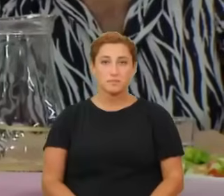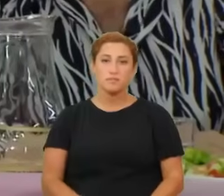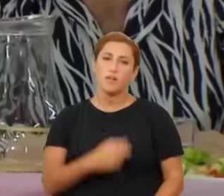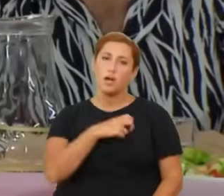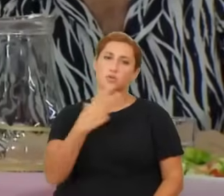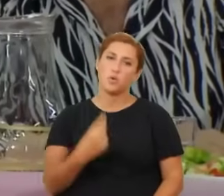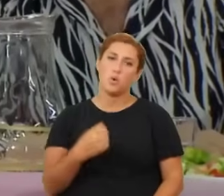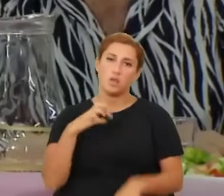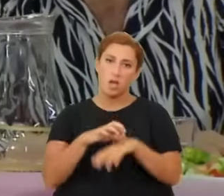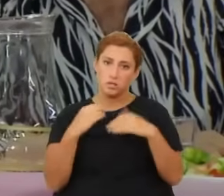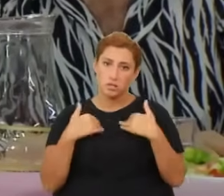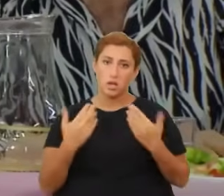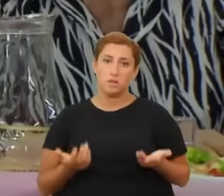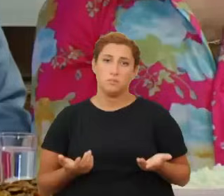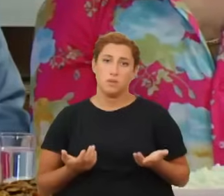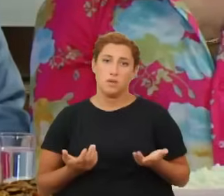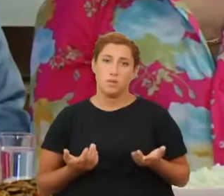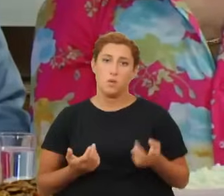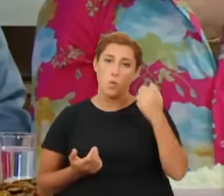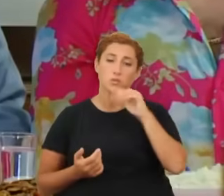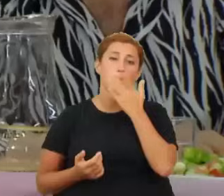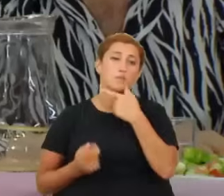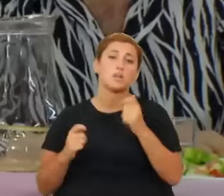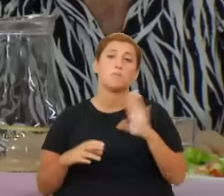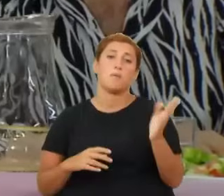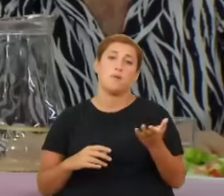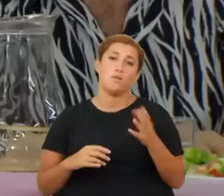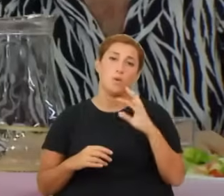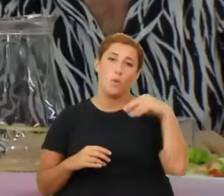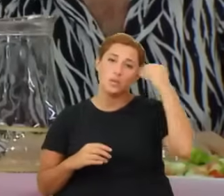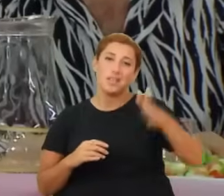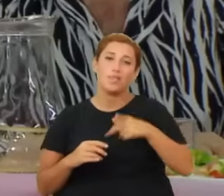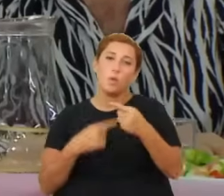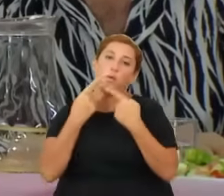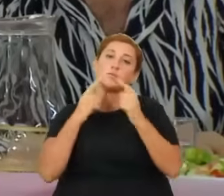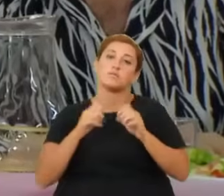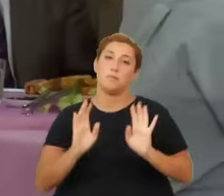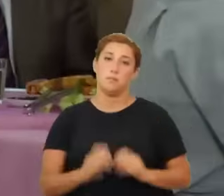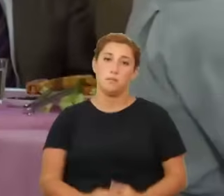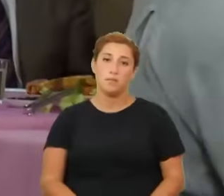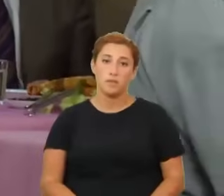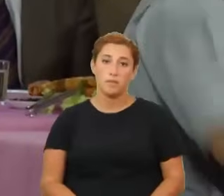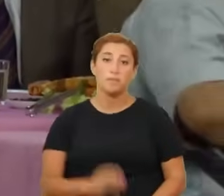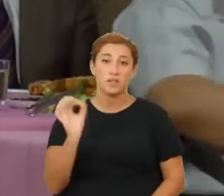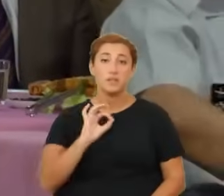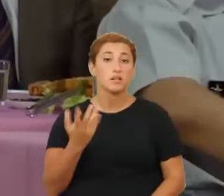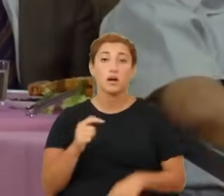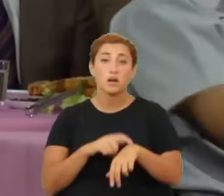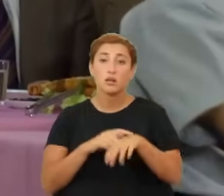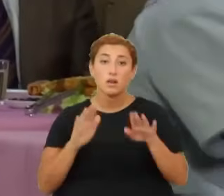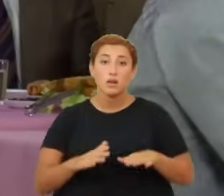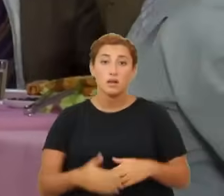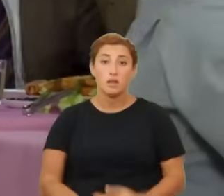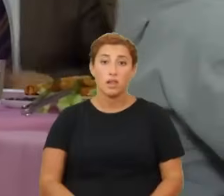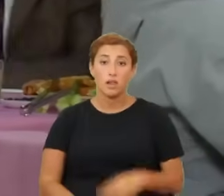Aşk olsun. Hastayım ya ben. Ondan tutamadım. Hocanın yanında böyle şeyler söylenir mi yani? Evet ya, ne kadar